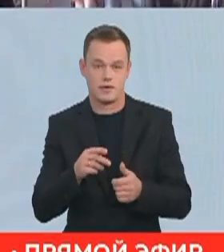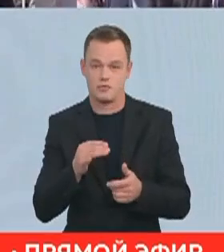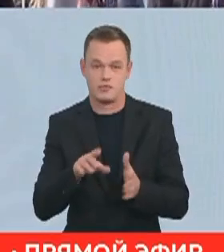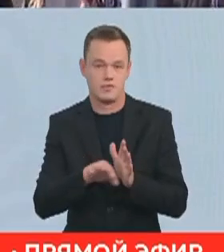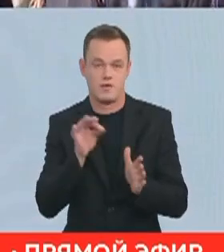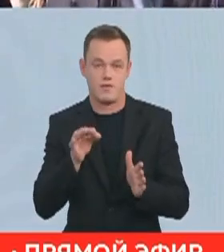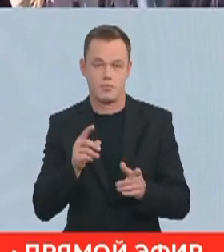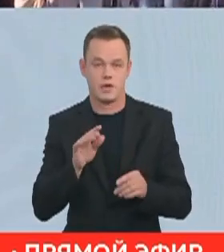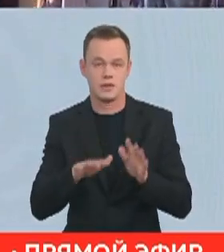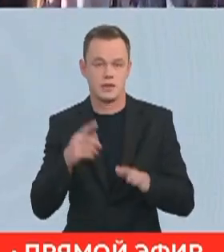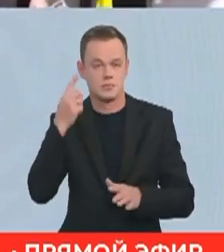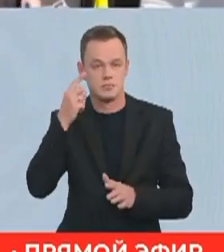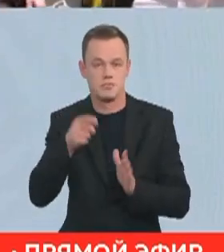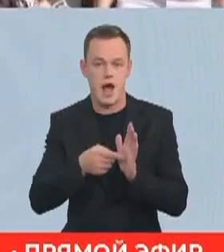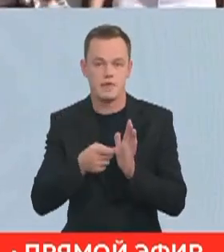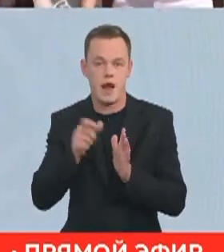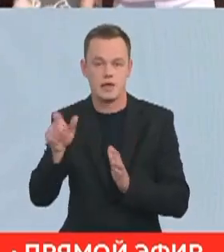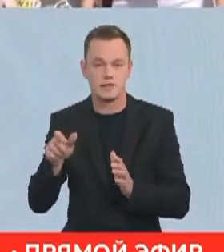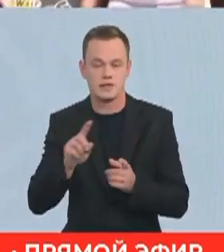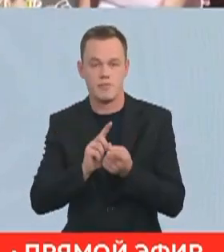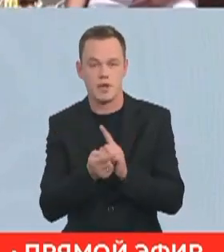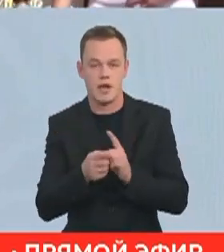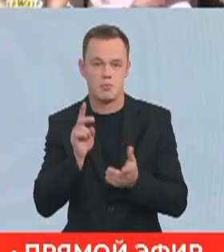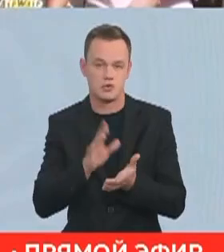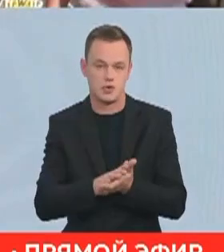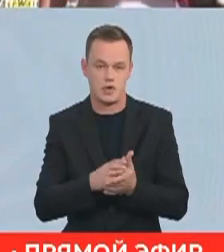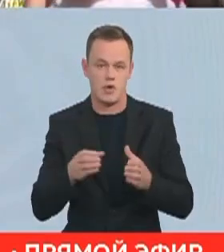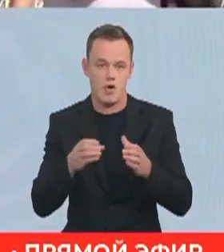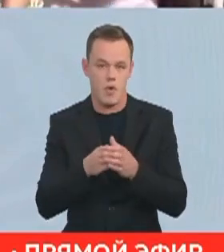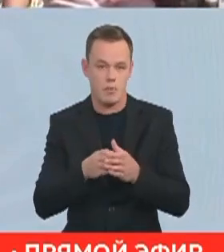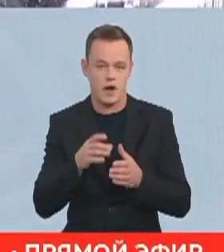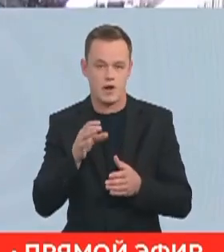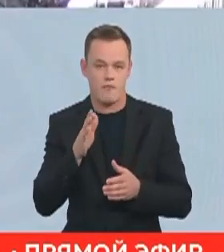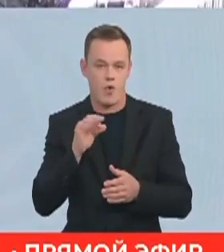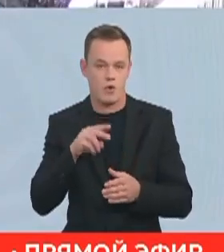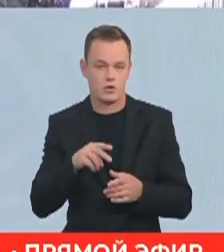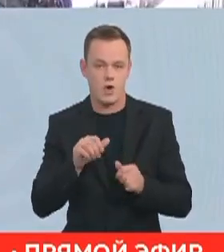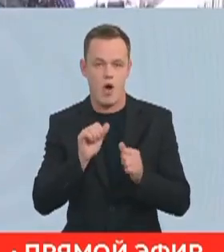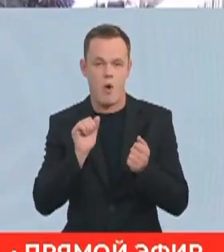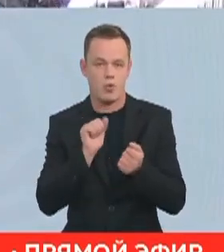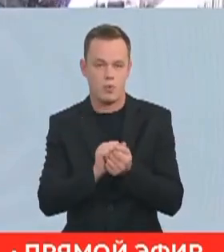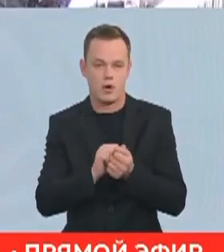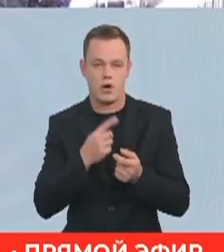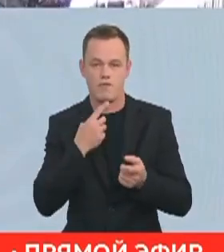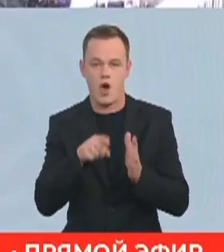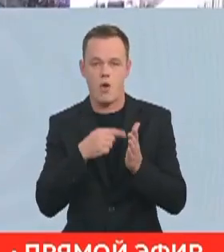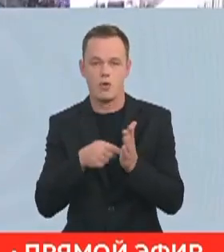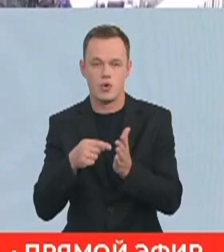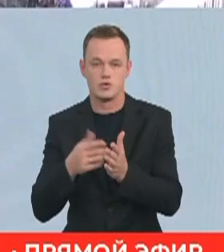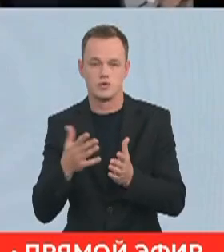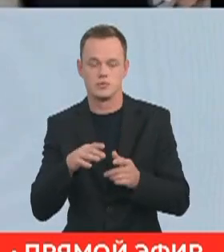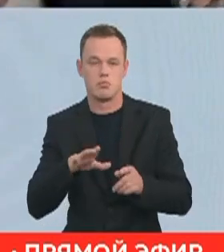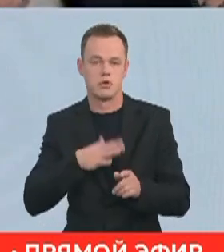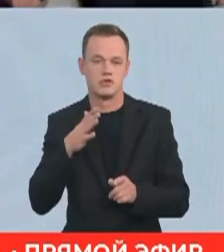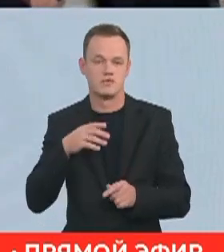и предположения аналитиков меняются постоянно. Компания ActiVote опубликовала результаты опроса, согласно которым